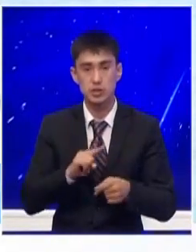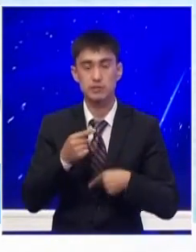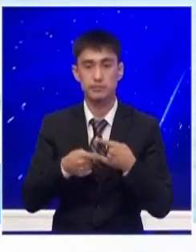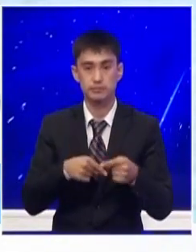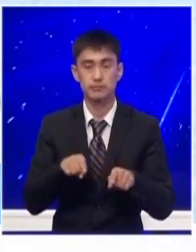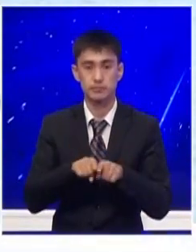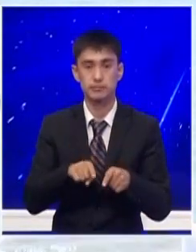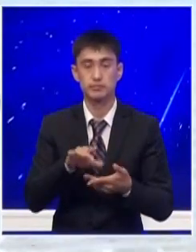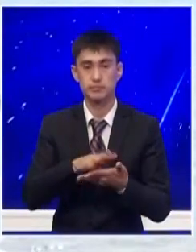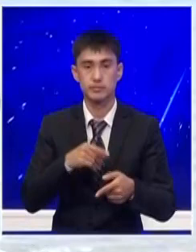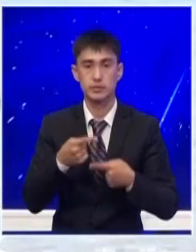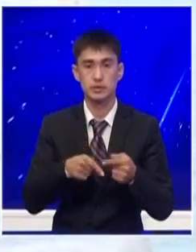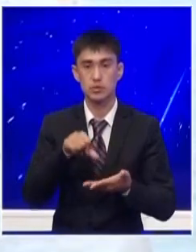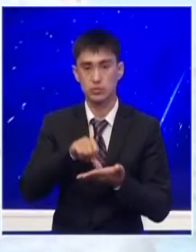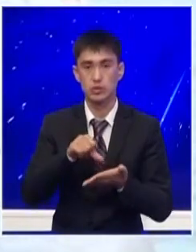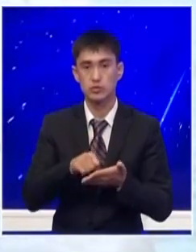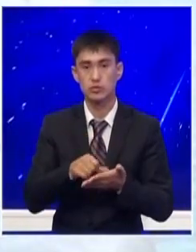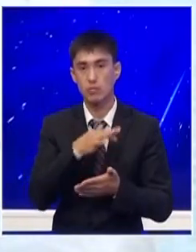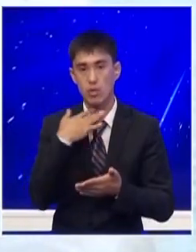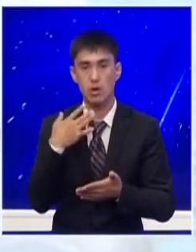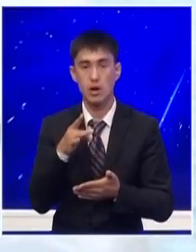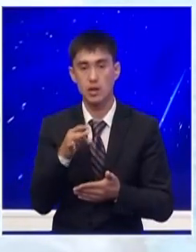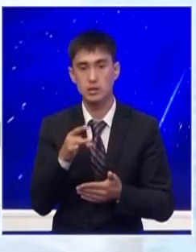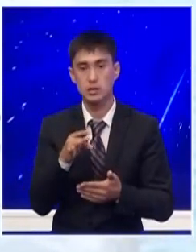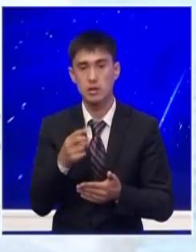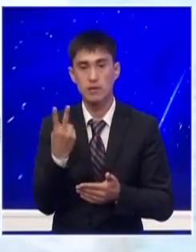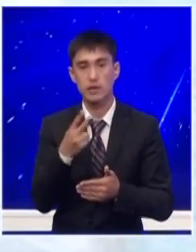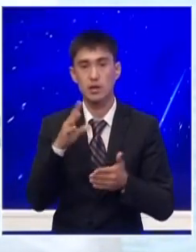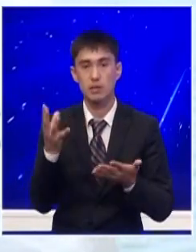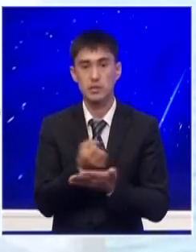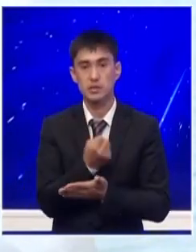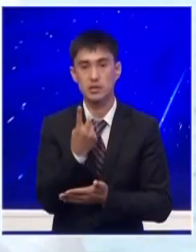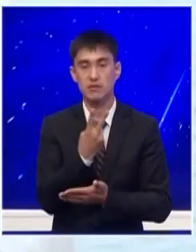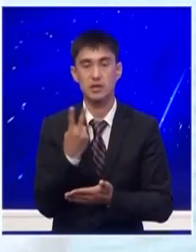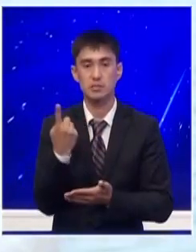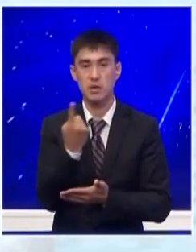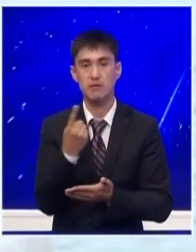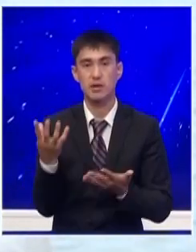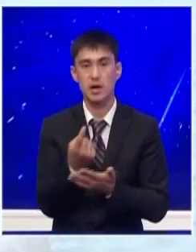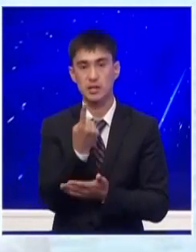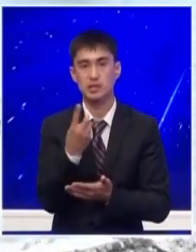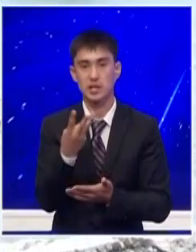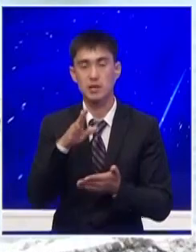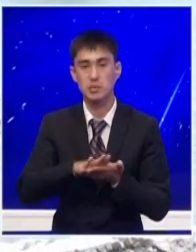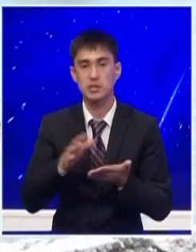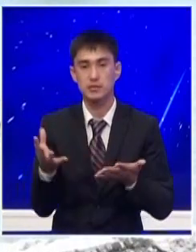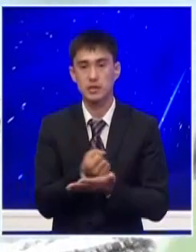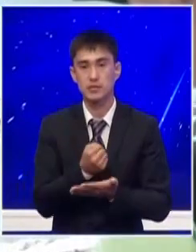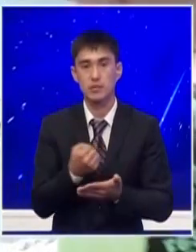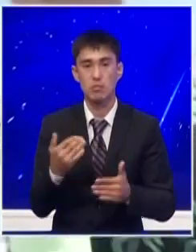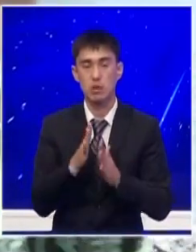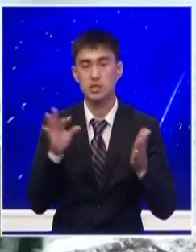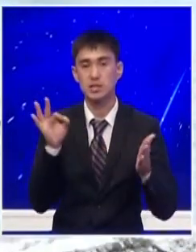вот, стал чемпионом. Много раз вторых мест. 2 раза первых и 1 раз третий занял. У меня большая